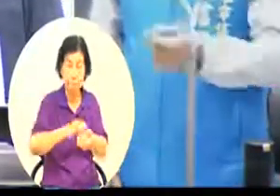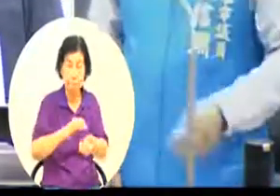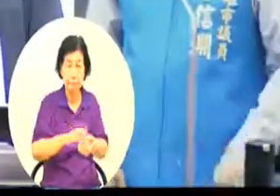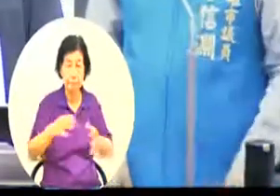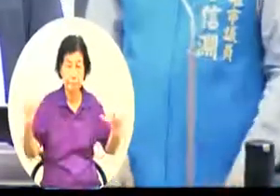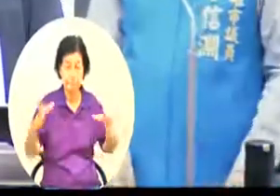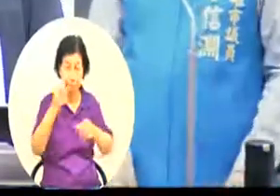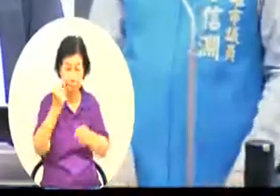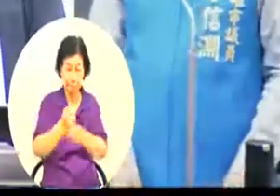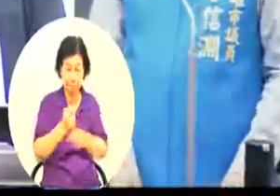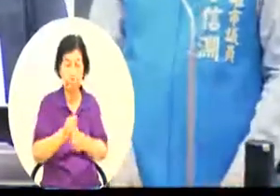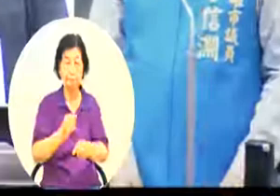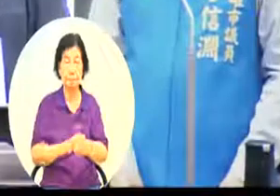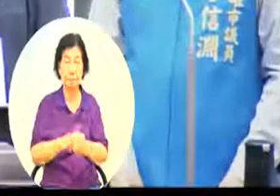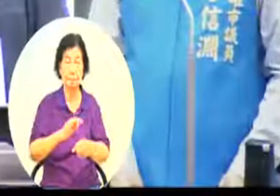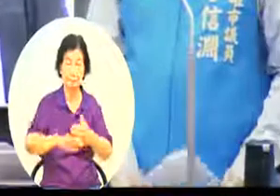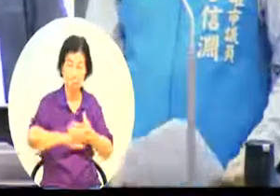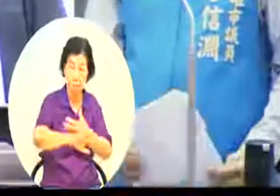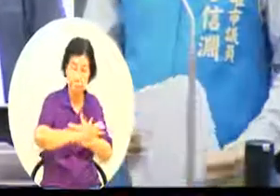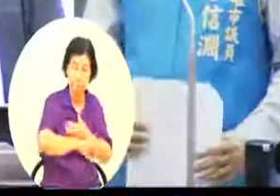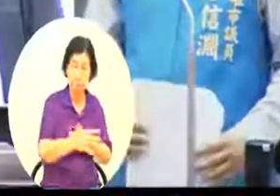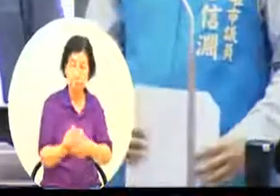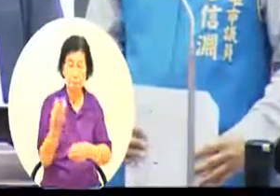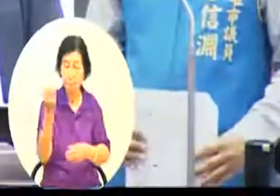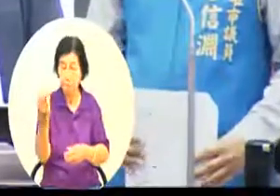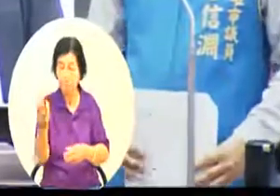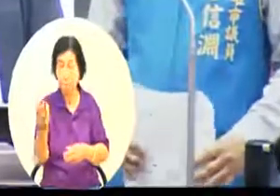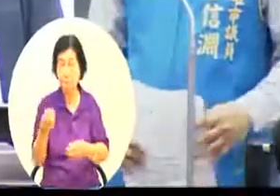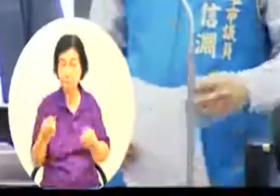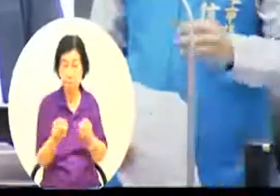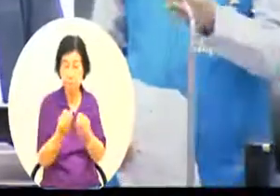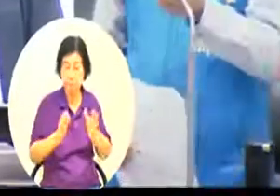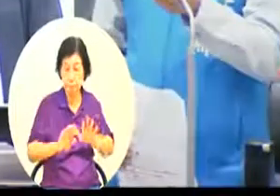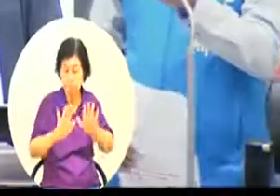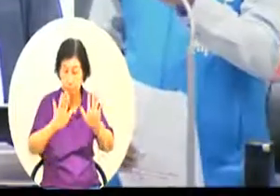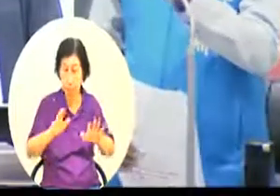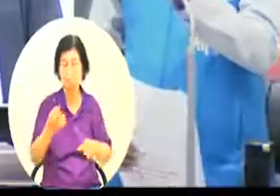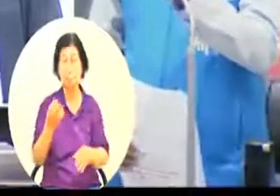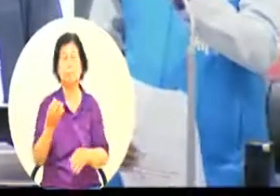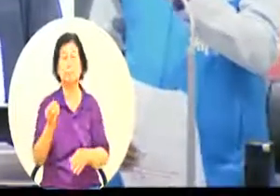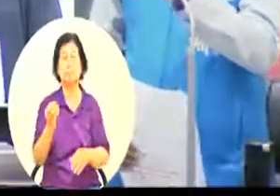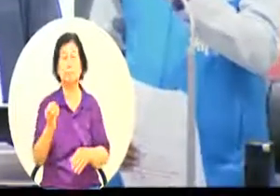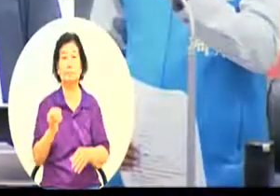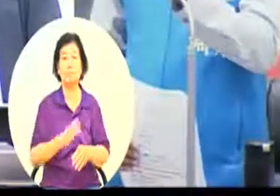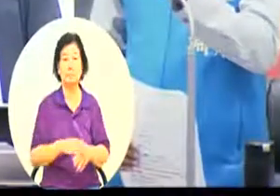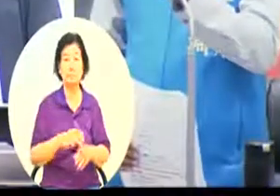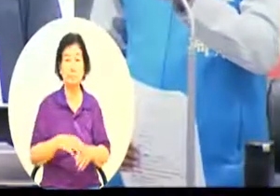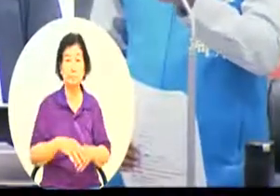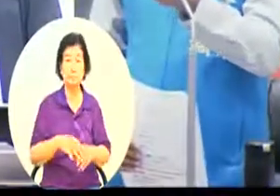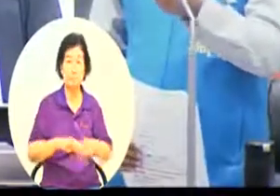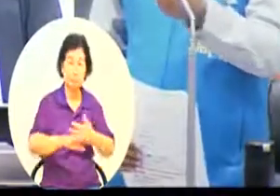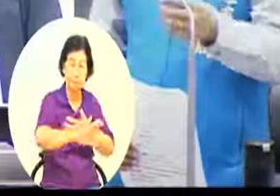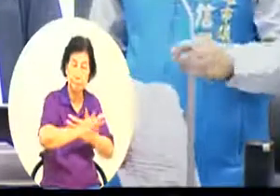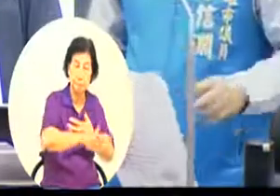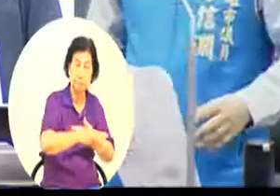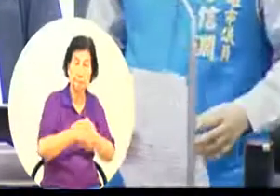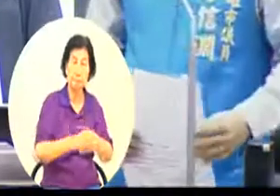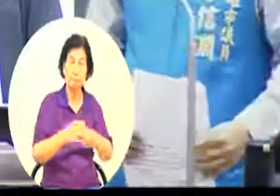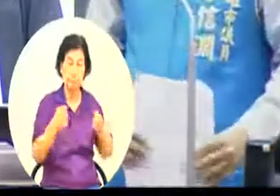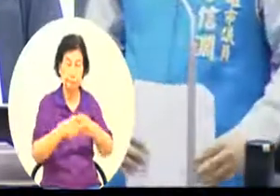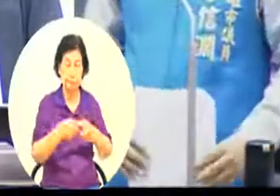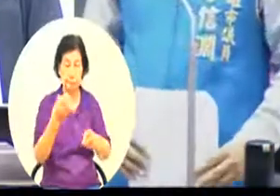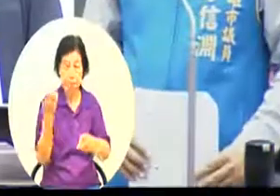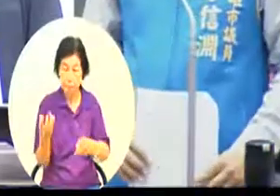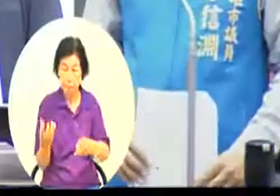个部分还没有发展，但是一个部分都在发展中，所以我们会觉得说，这个当然需要时